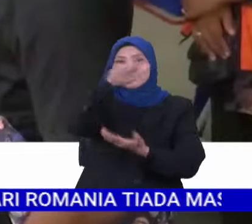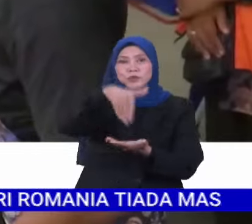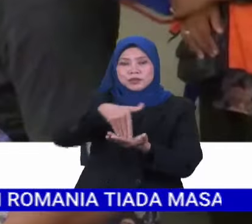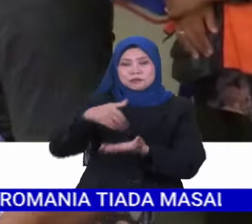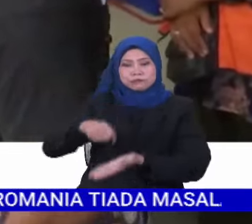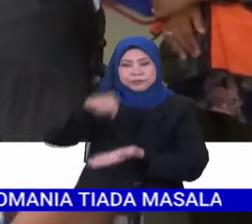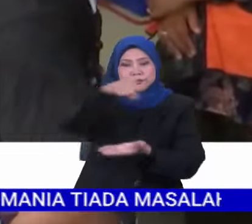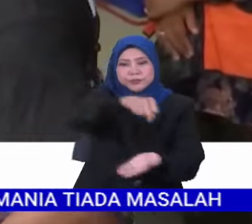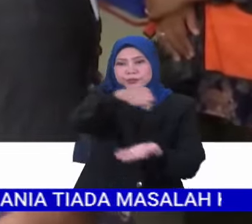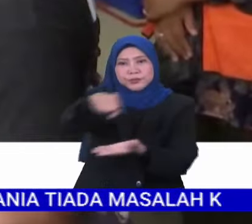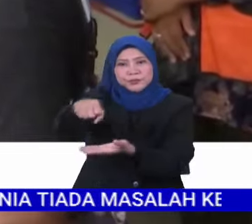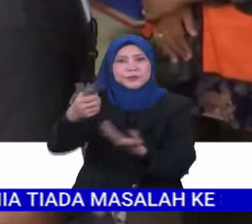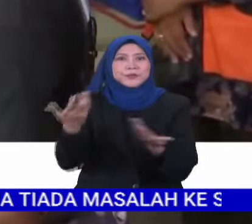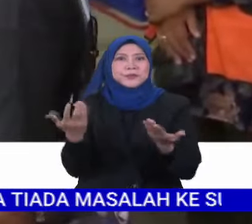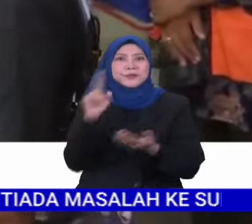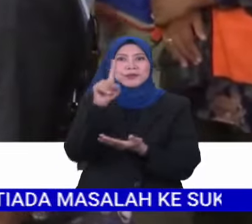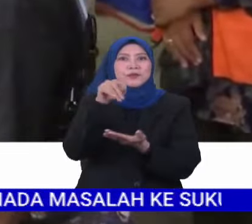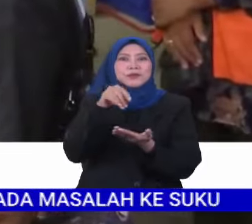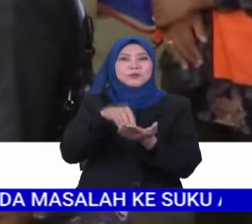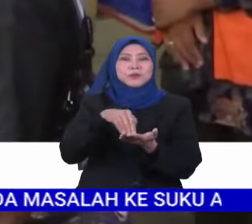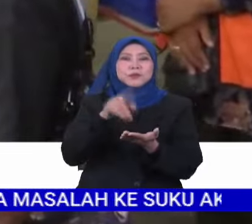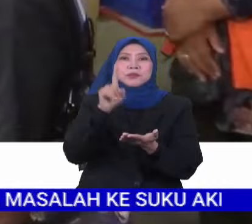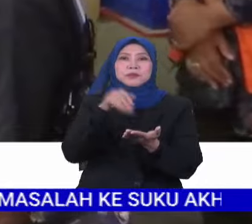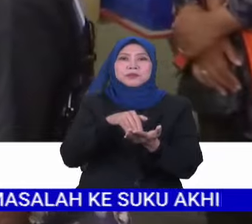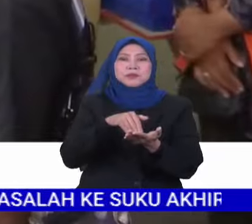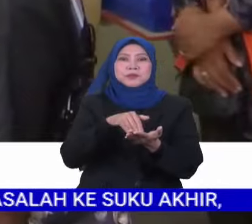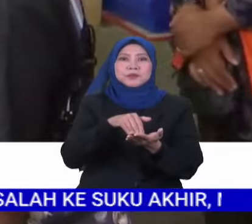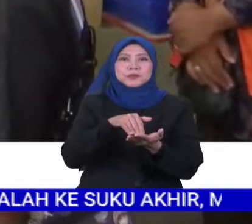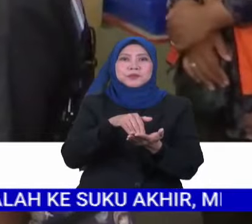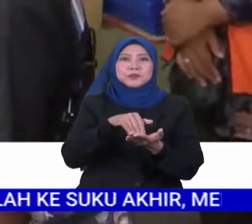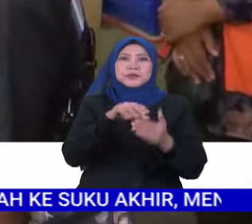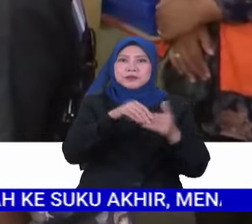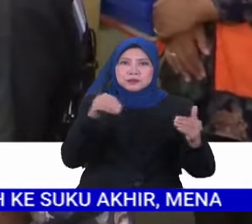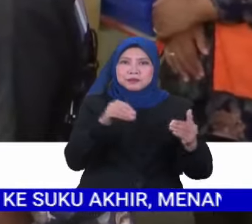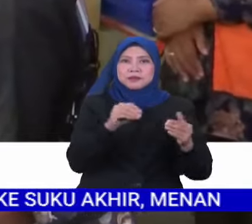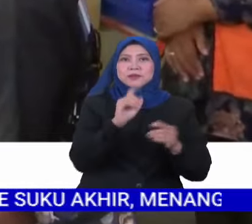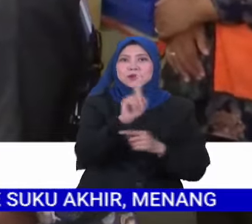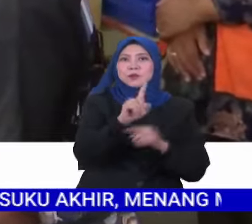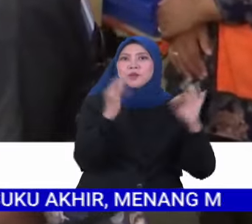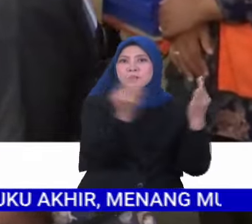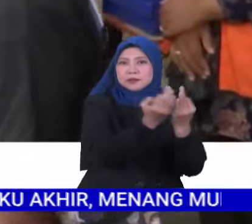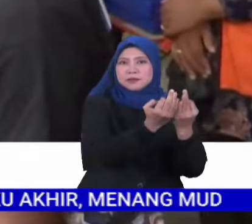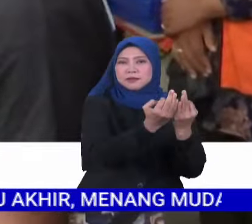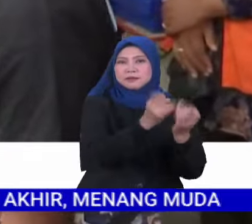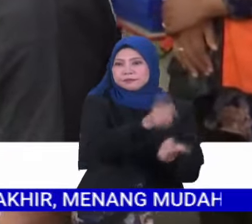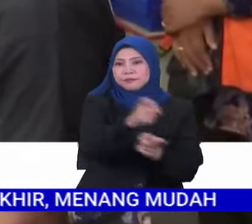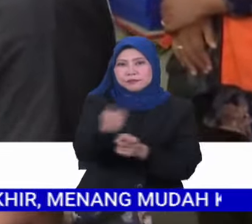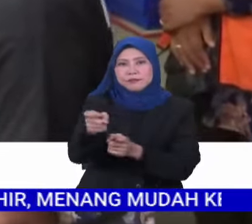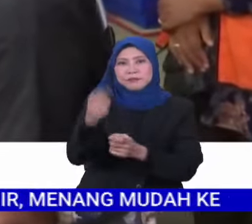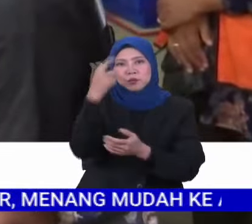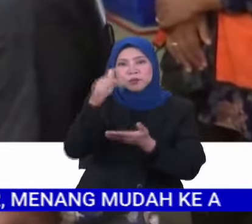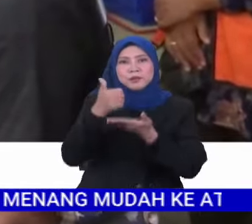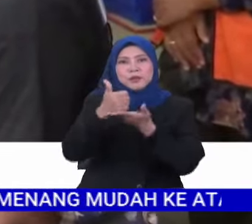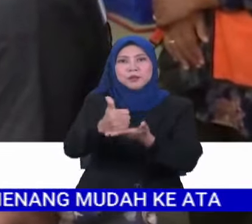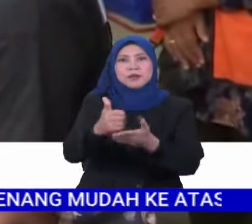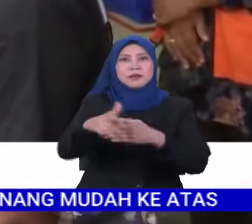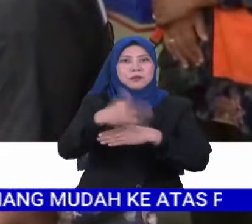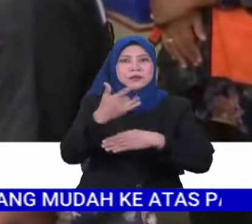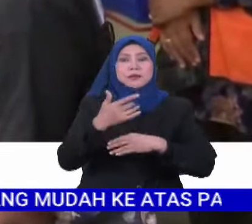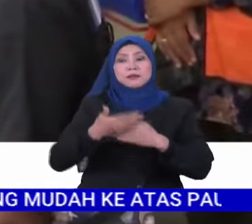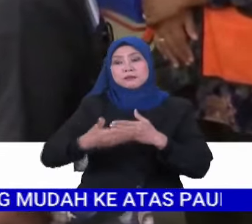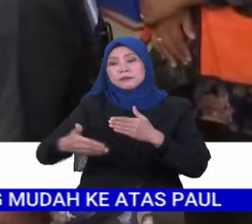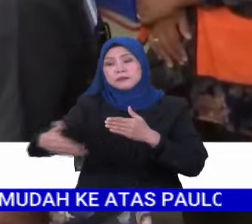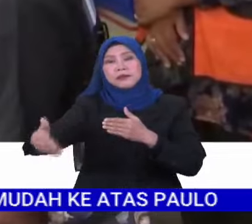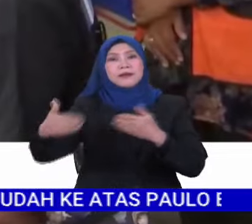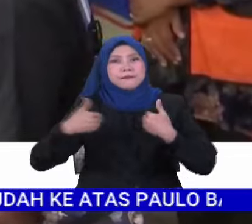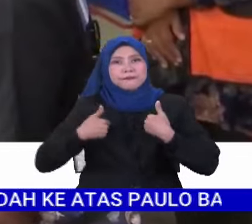kita telah membagi 1000 setiap ketua ishomah untuk bantuan awal Insyaallah selepas